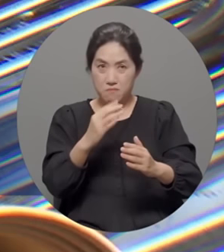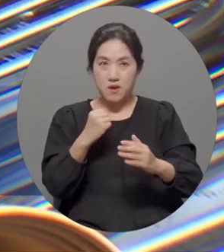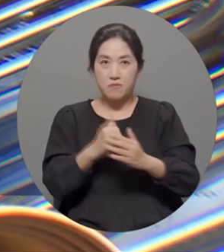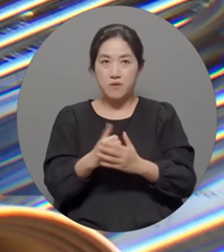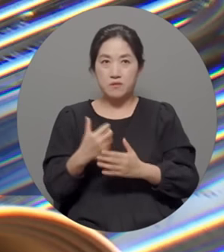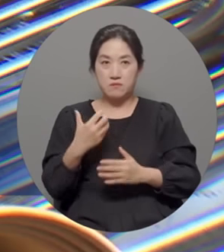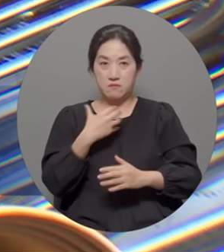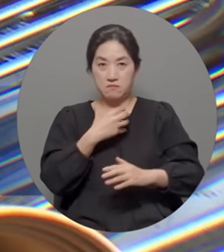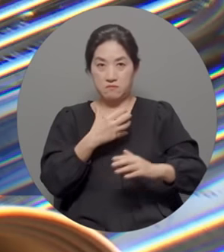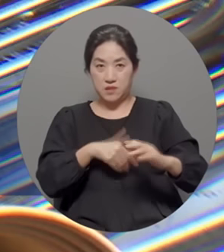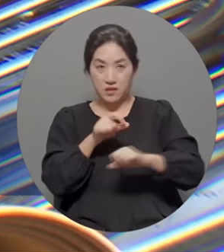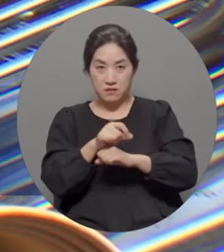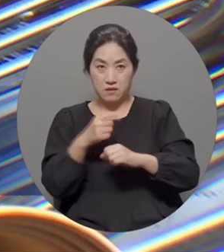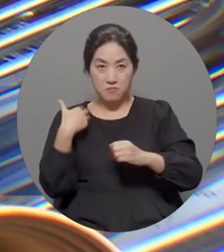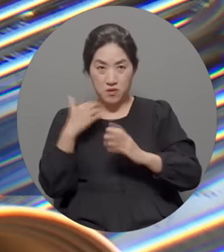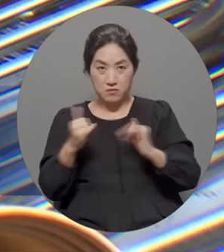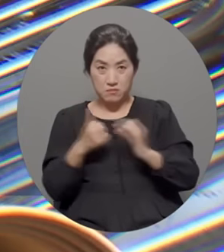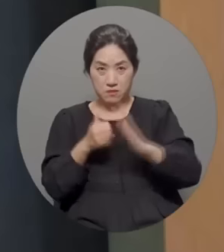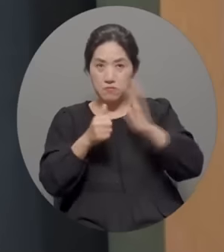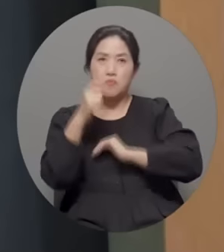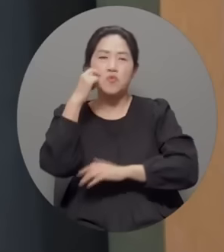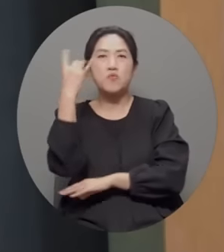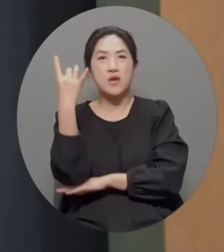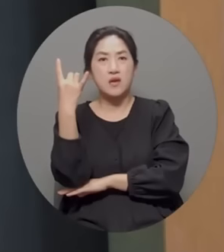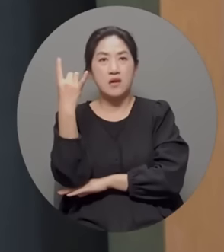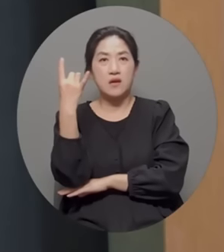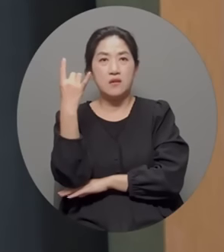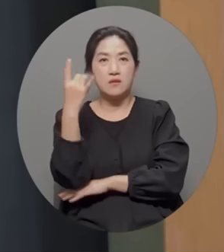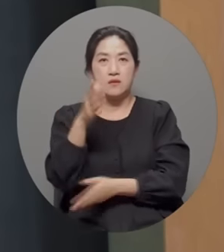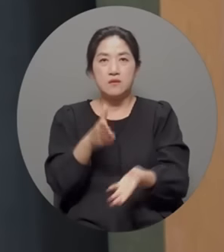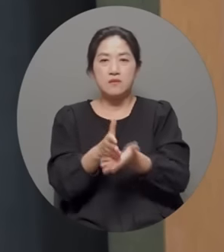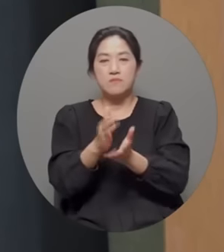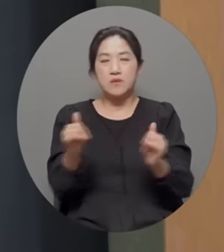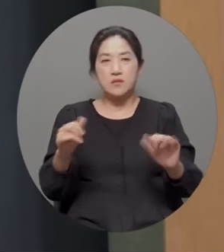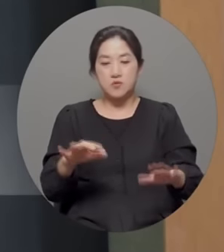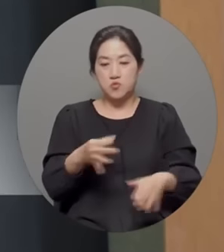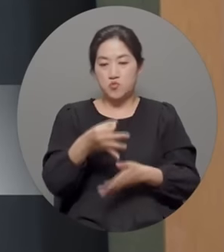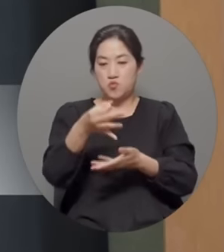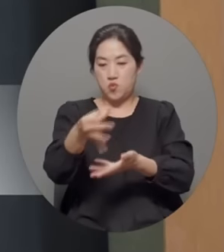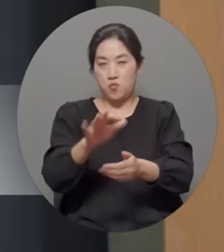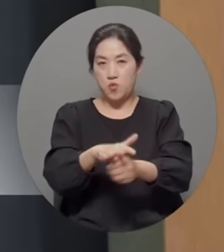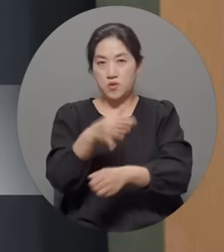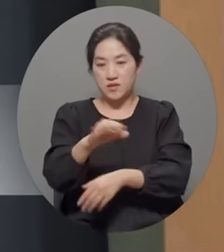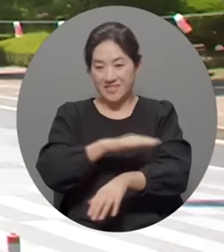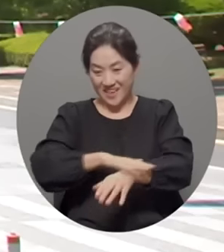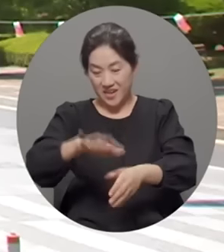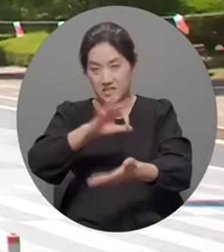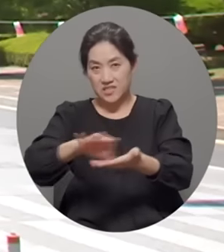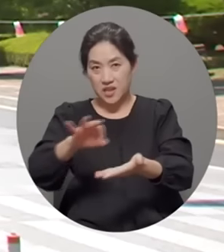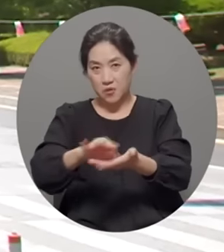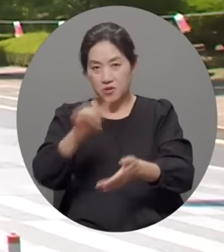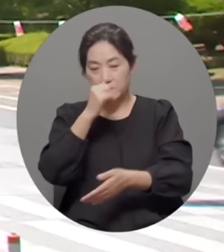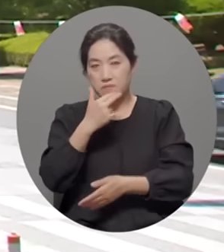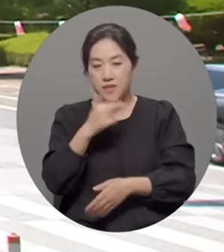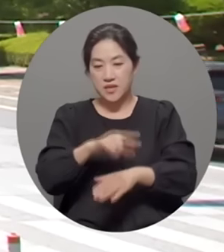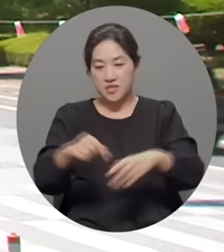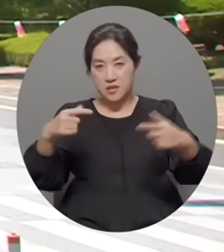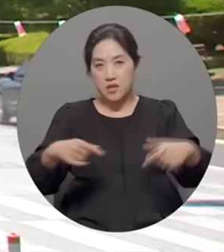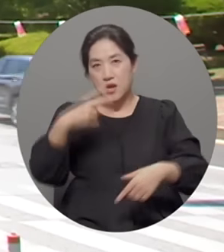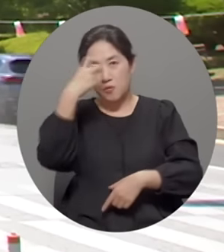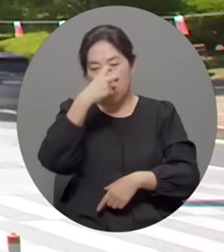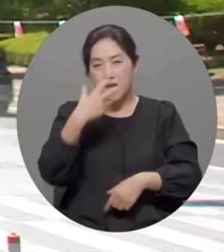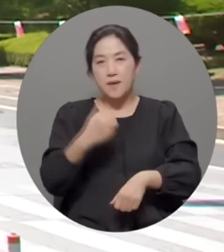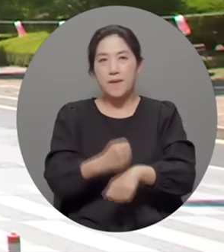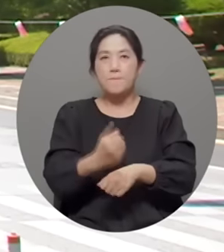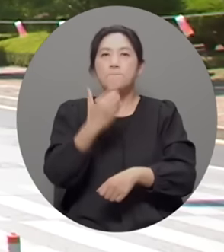막 집으로 들어갈 수는 없는 부분이고요. 전문가들은 지급된 보조금을 제대로 사용하는지 지자체가 관리 감독을